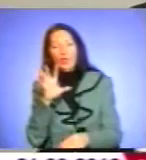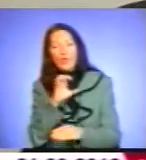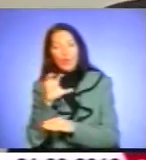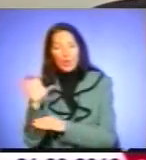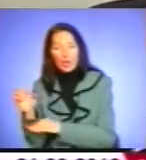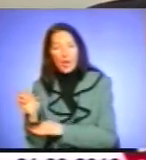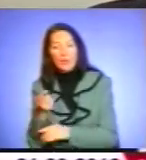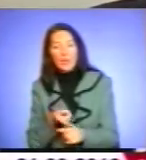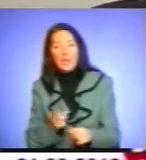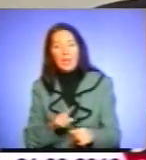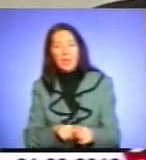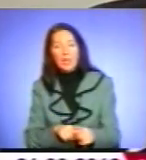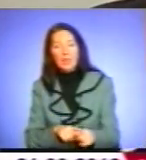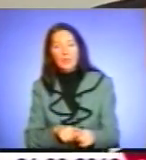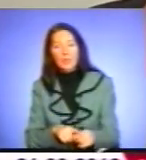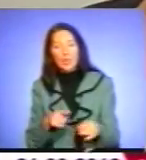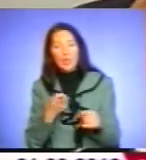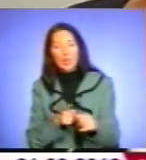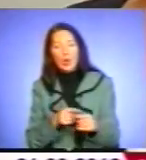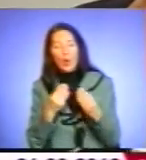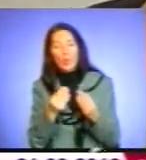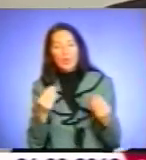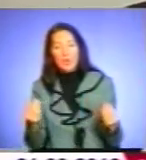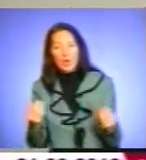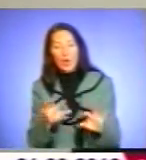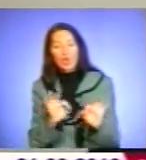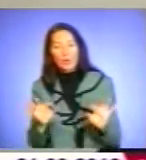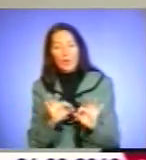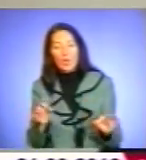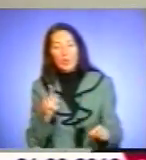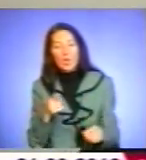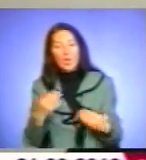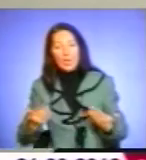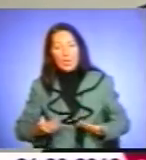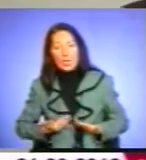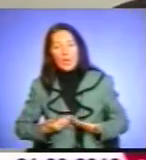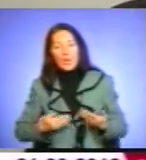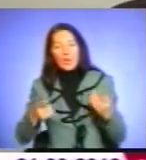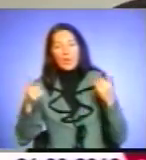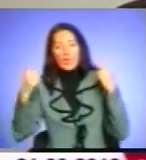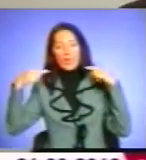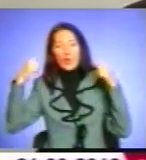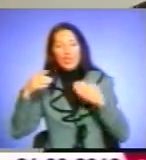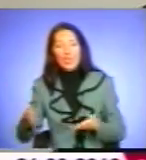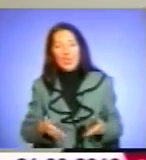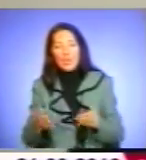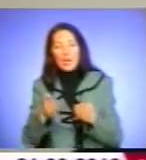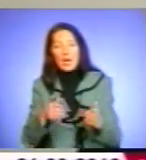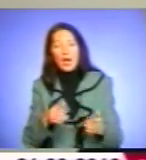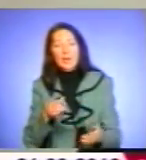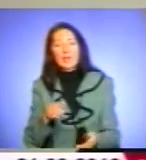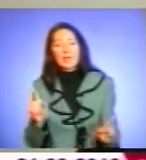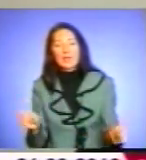які з цього музею, які розповідають про життєвий і творчий шлях співачки, а